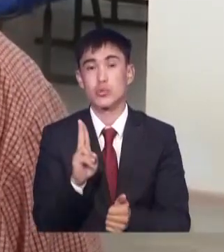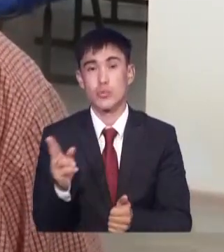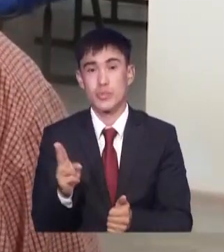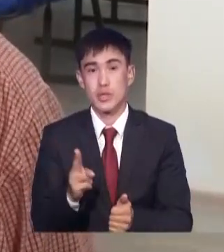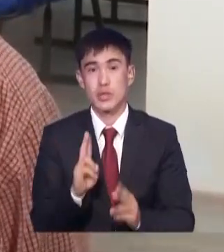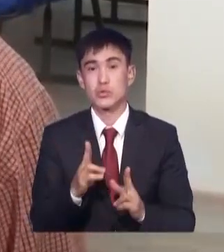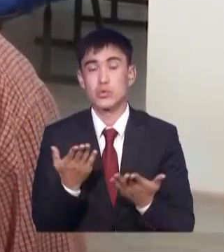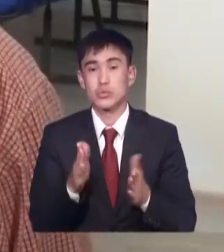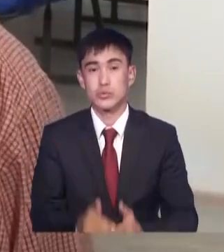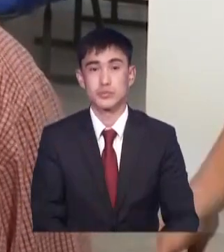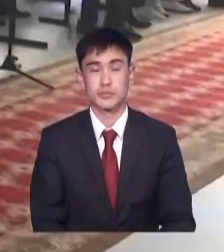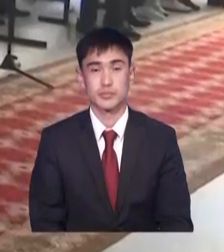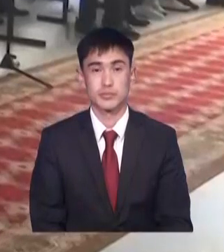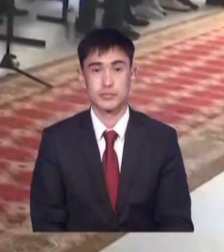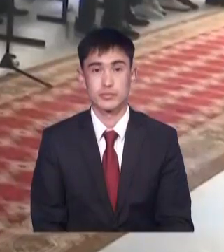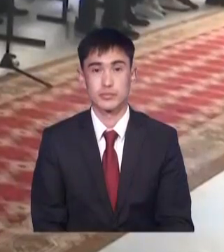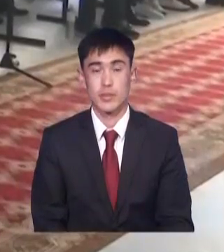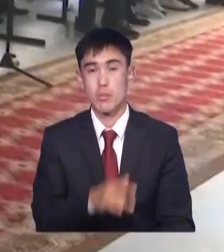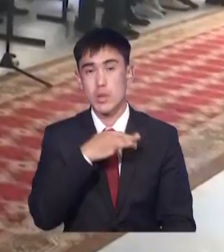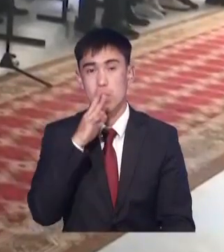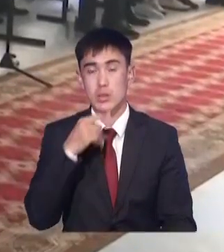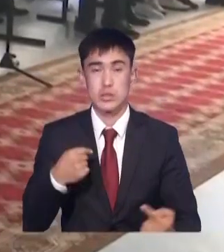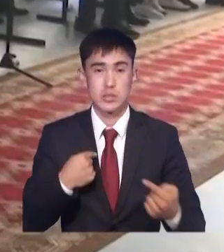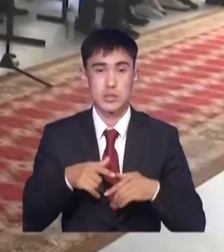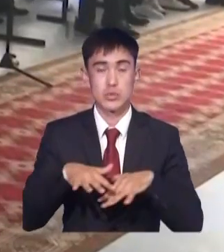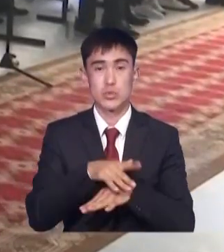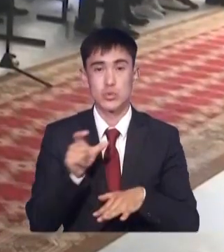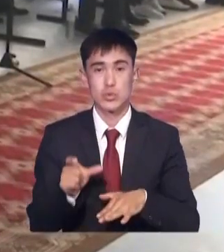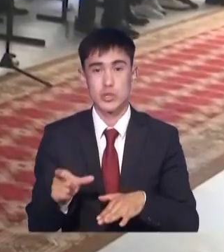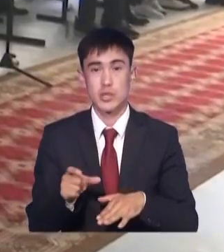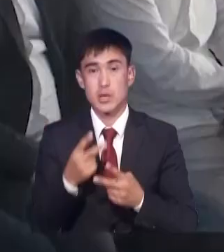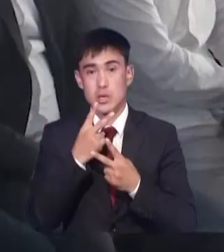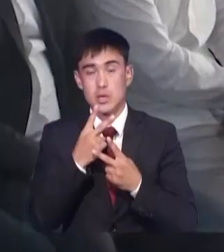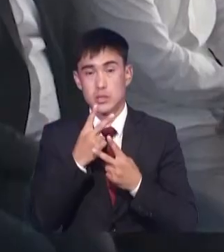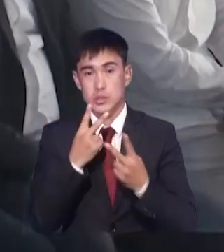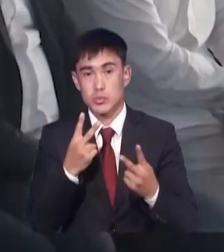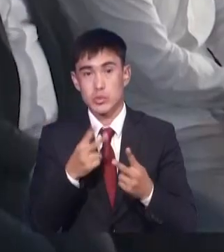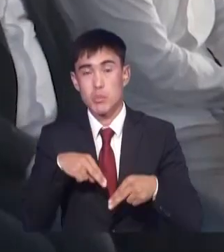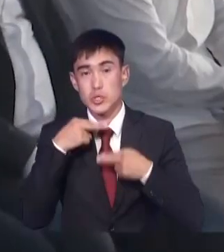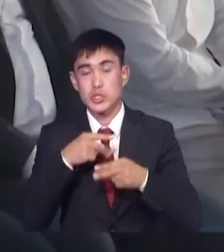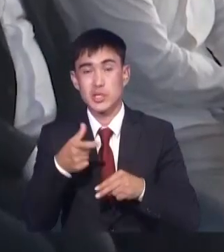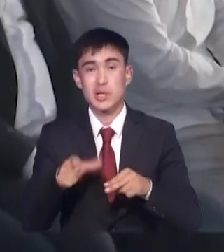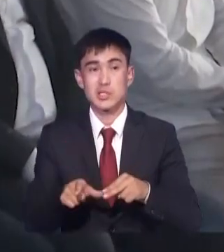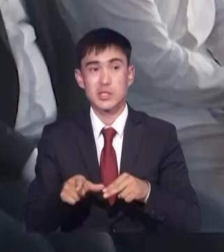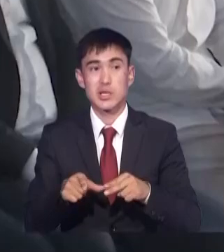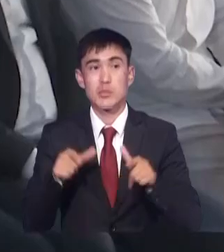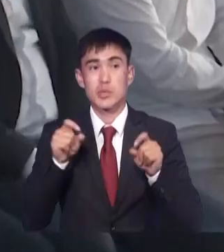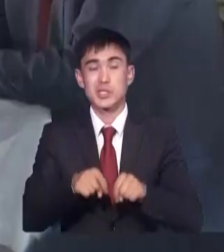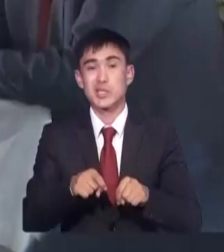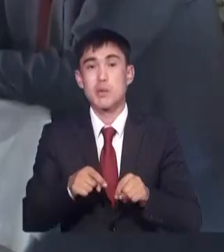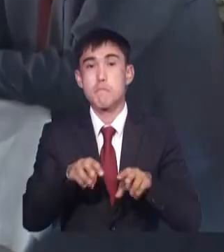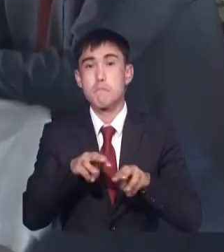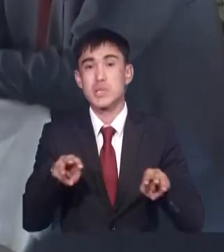с отстойниками. Многолетние страдания людей не остались незамеченными. На обращение граждан отреагировали